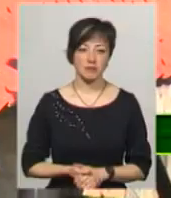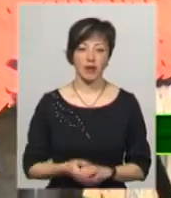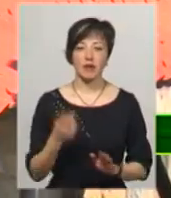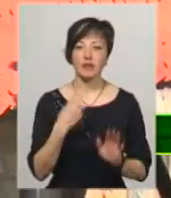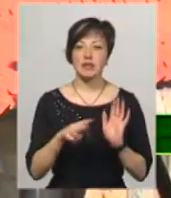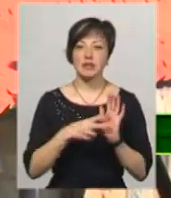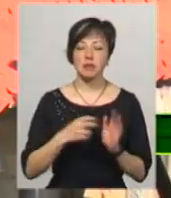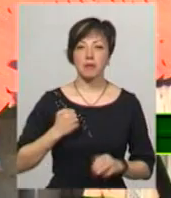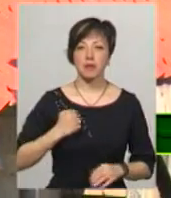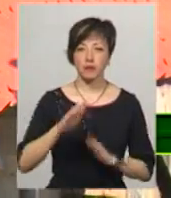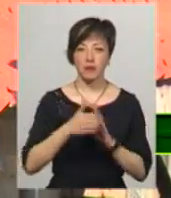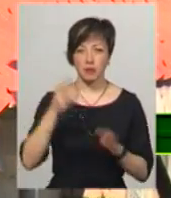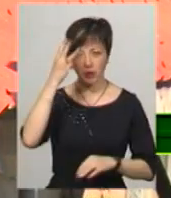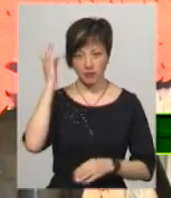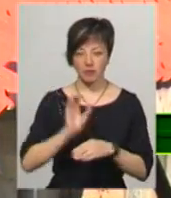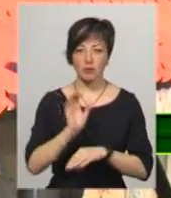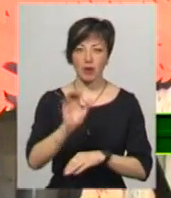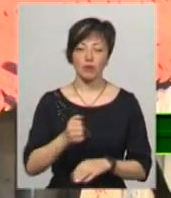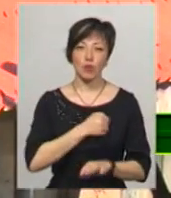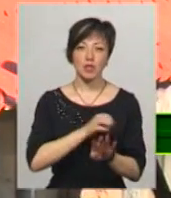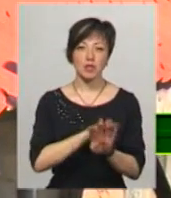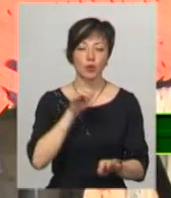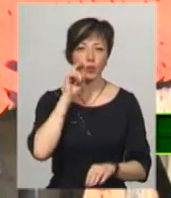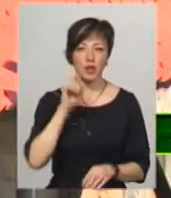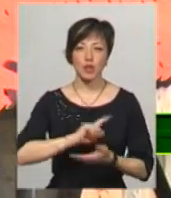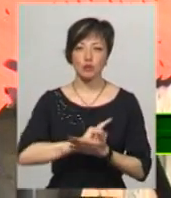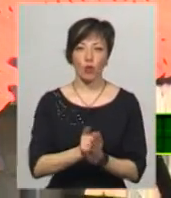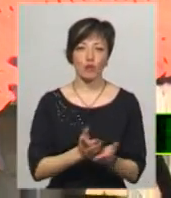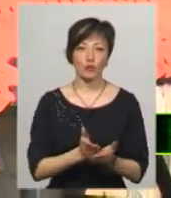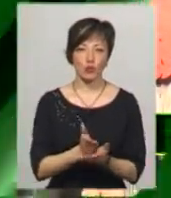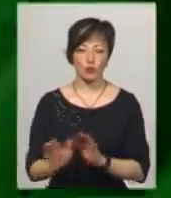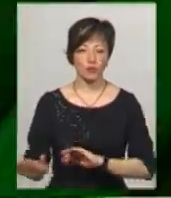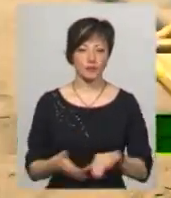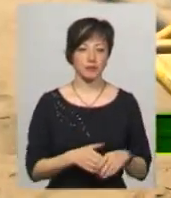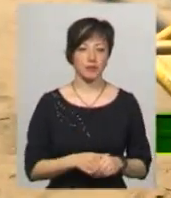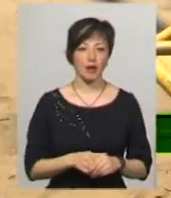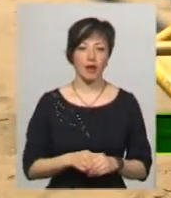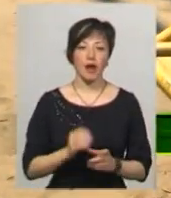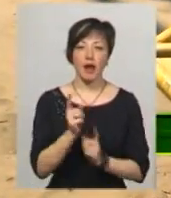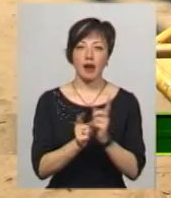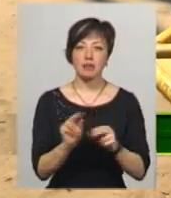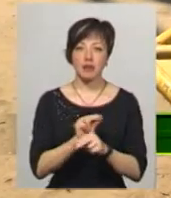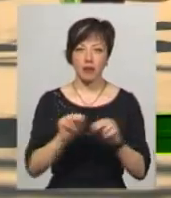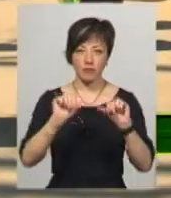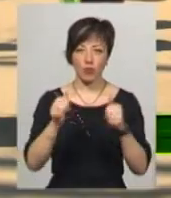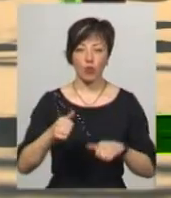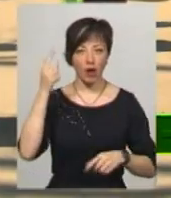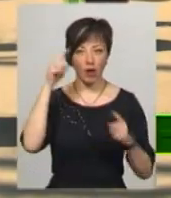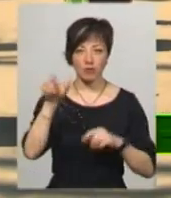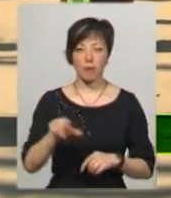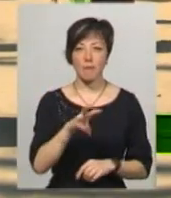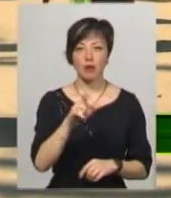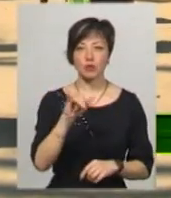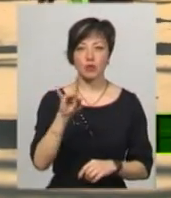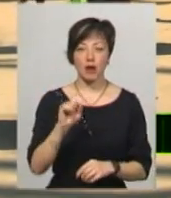27 призовників Хмельниччини сьогодні відправили до Збройних сил України на строкову службу. Реставрацію фігур авторства Миколи Мазура розпочали